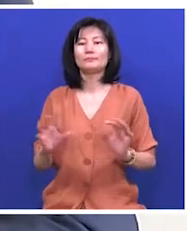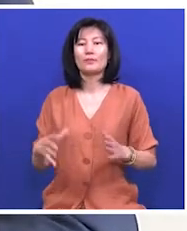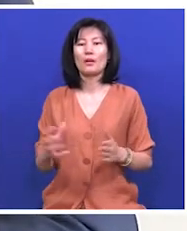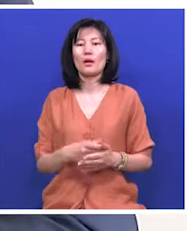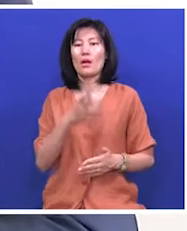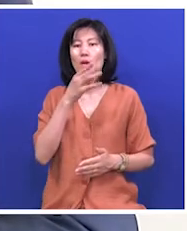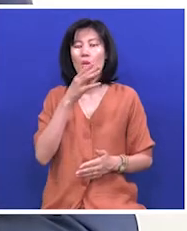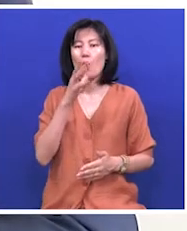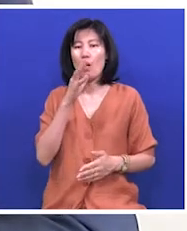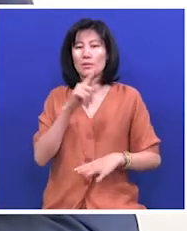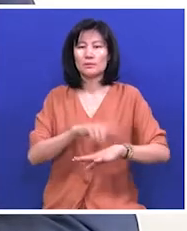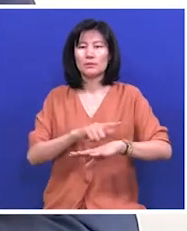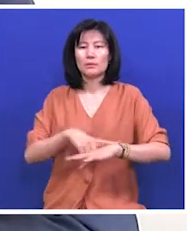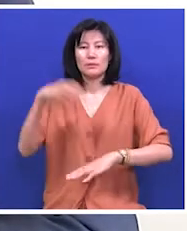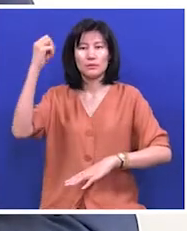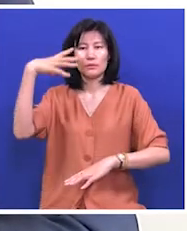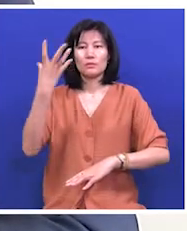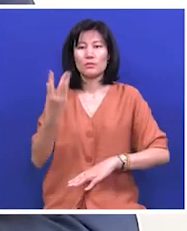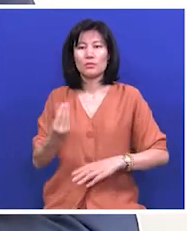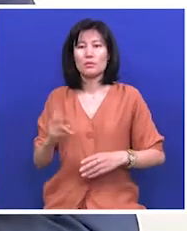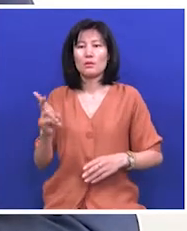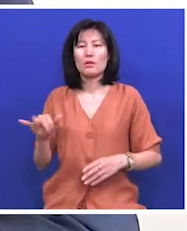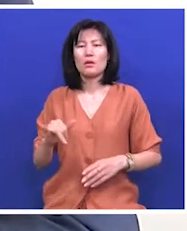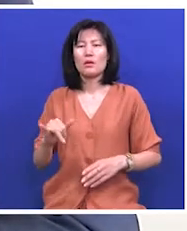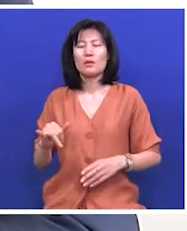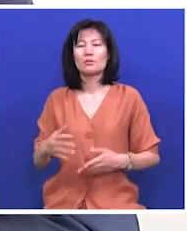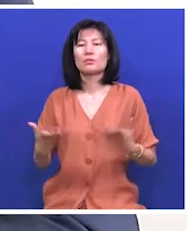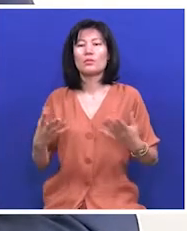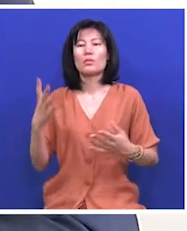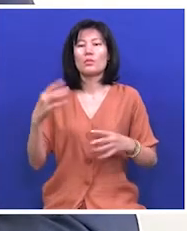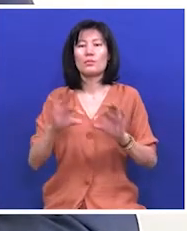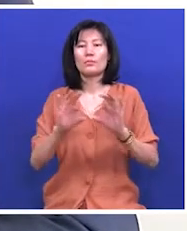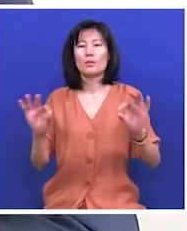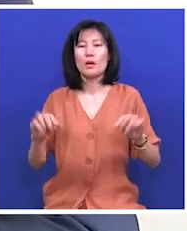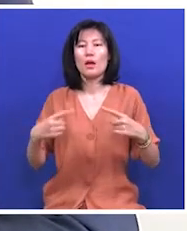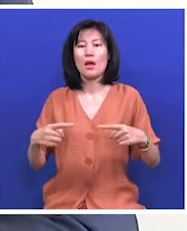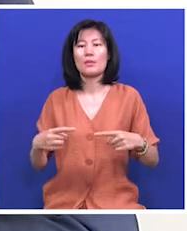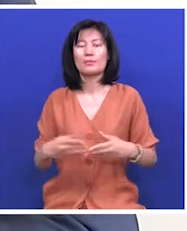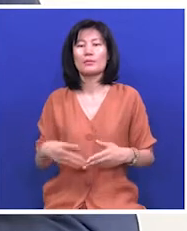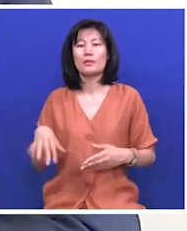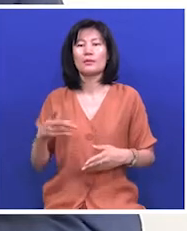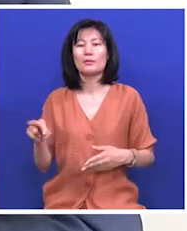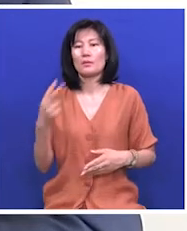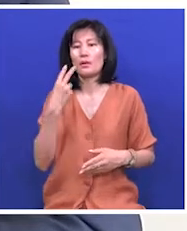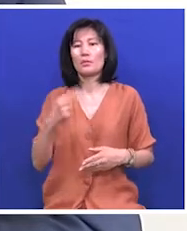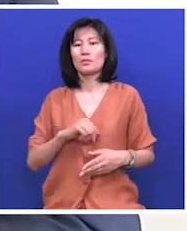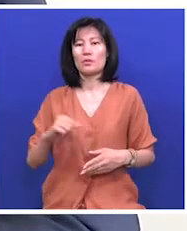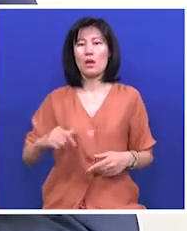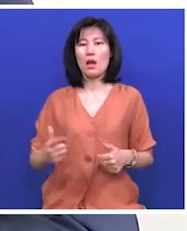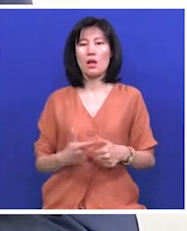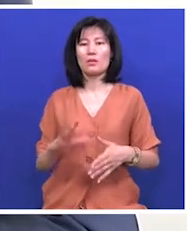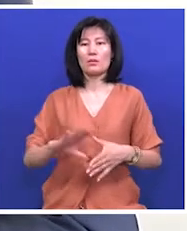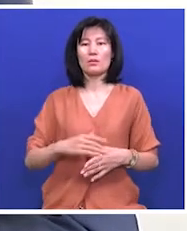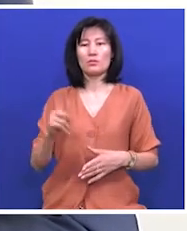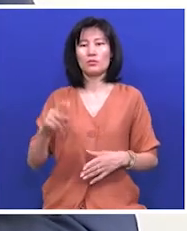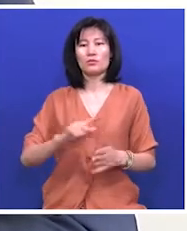алып, сағат қаншада өшті, қай подстанцияда өшті, қай линиялар, әр линияның, мына жақта қарасаңыздар, өзінің